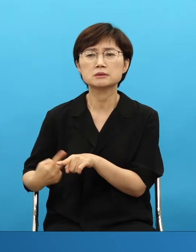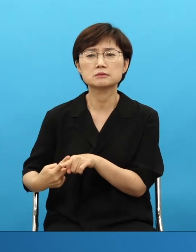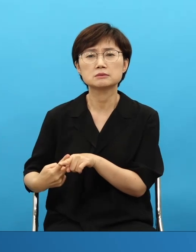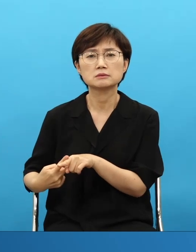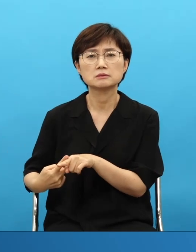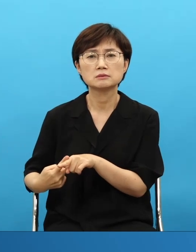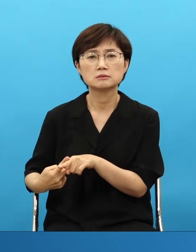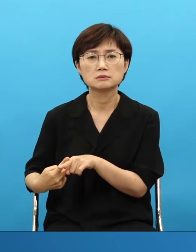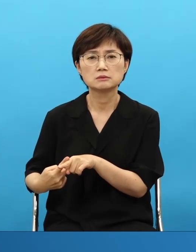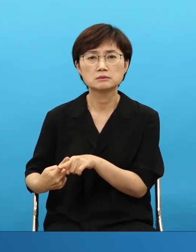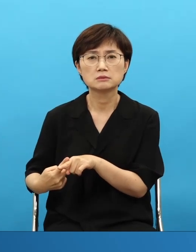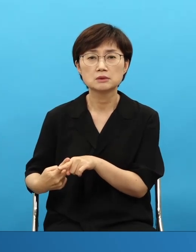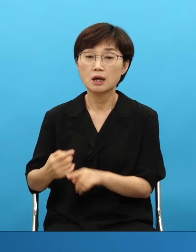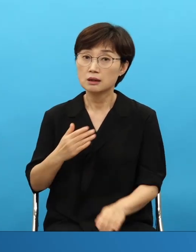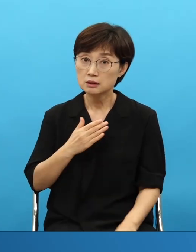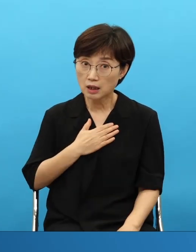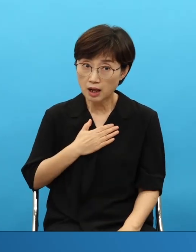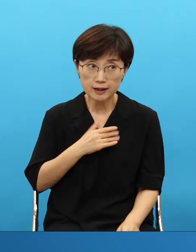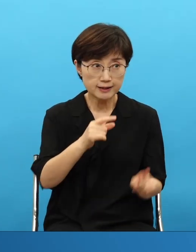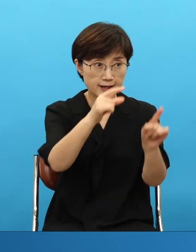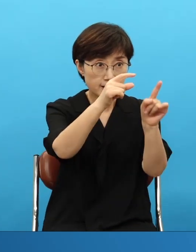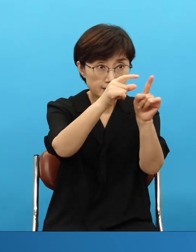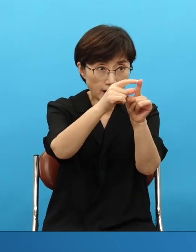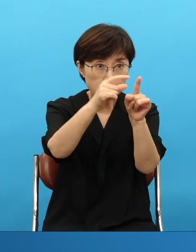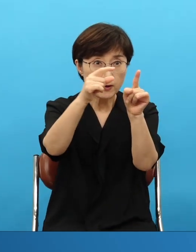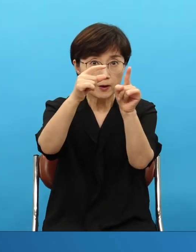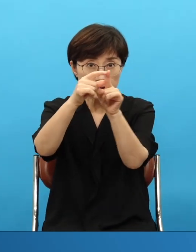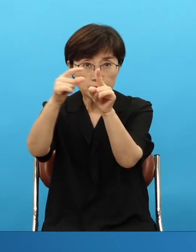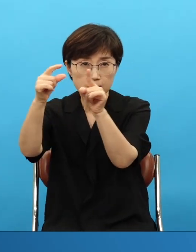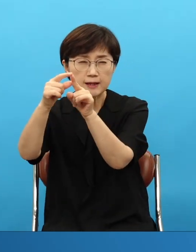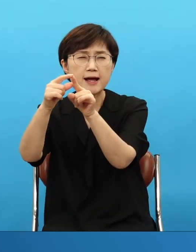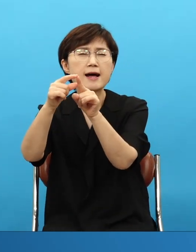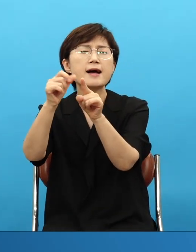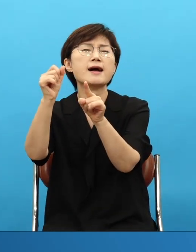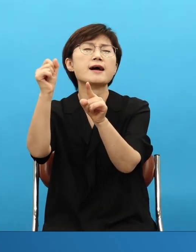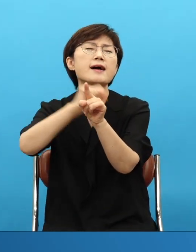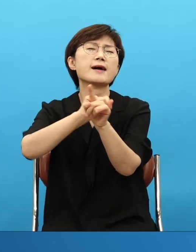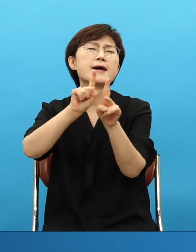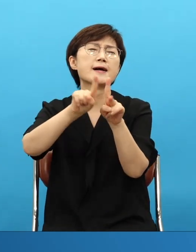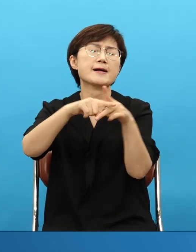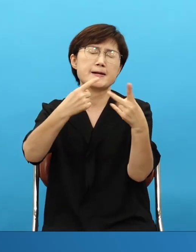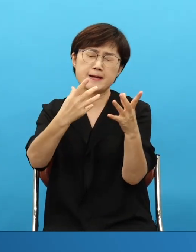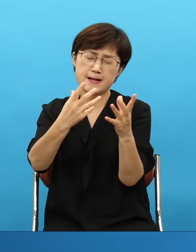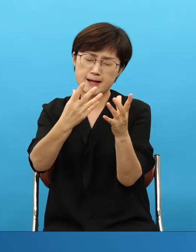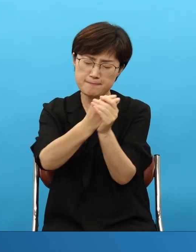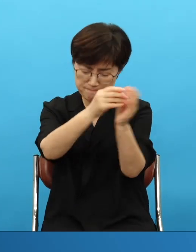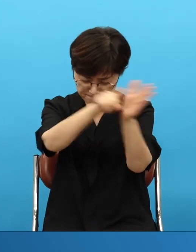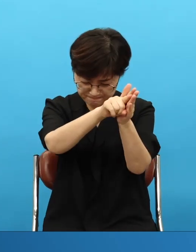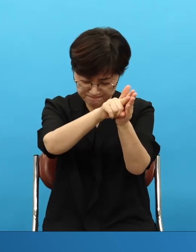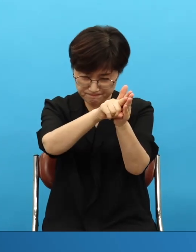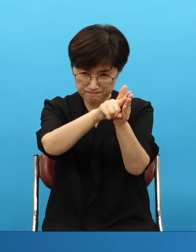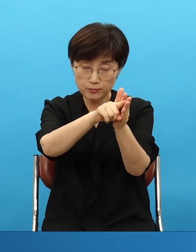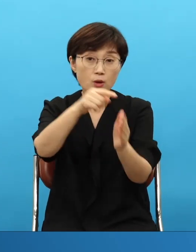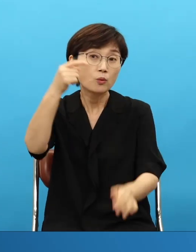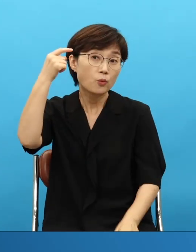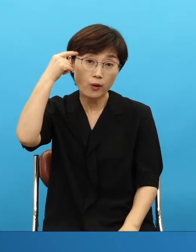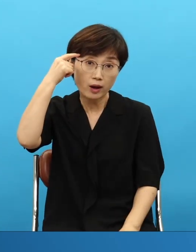如果丢失这全部的话，你们会像未信者一样。 예, 저는 이걸 믿었습니다. 我是相信了这些。 예, 하나님의 말씀에 제일 중요한 약속이기 때문에.